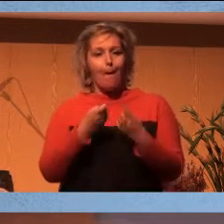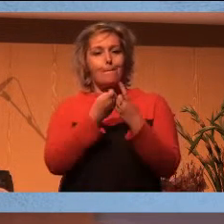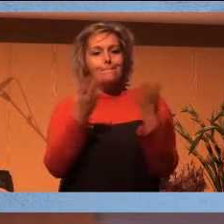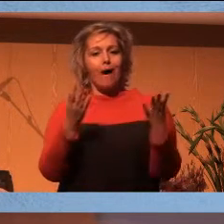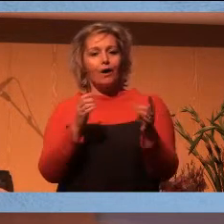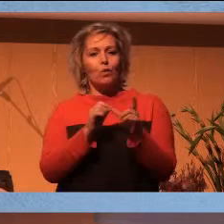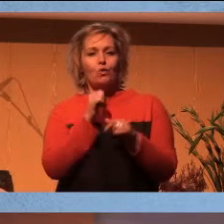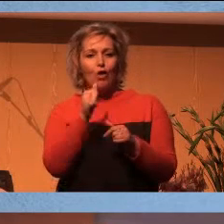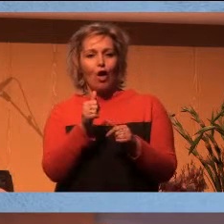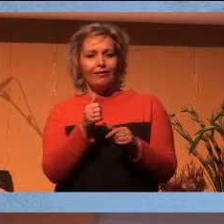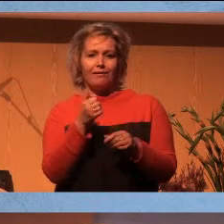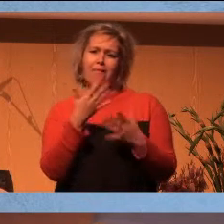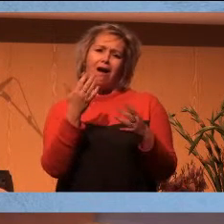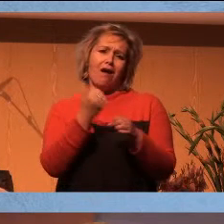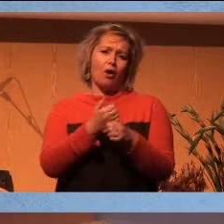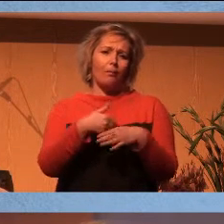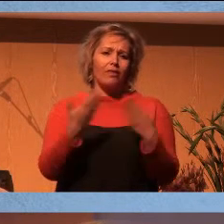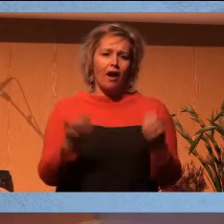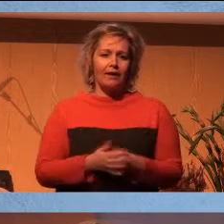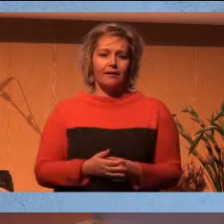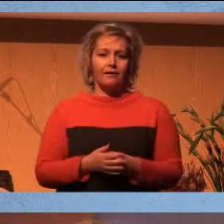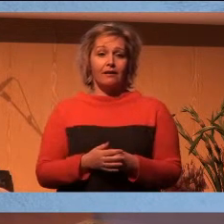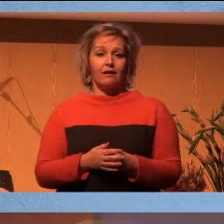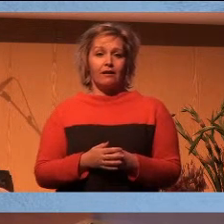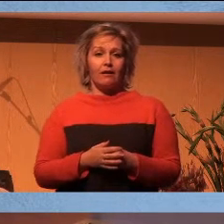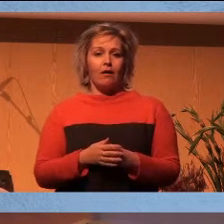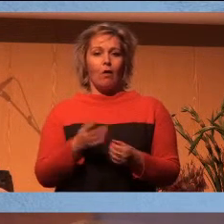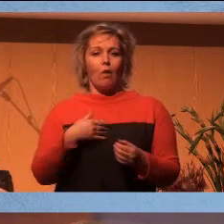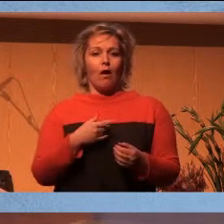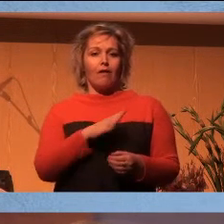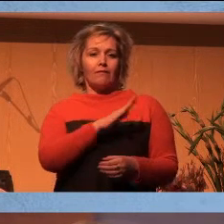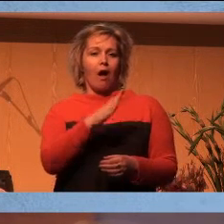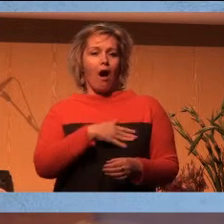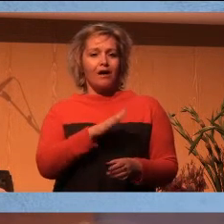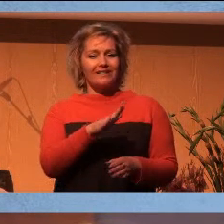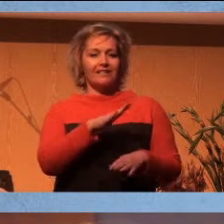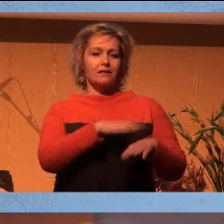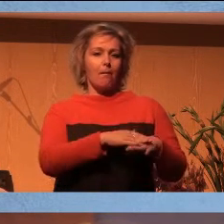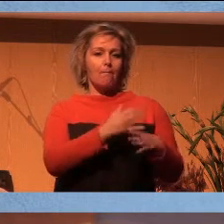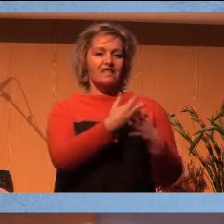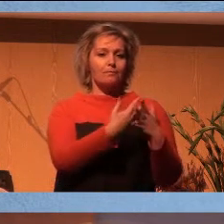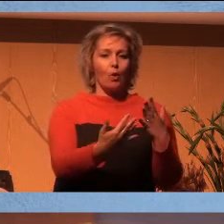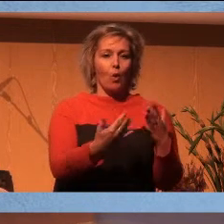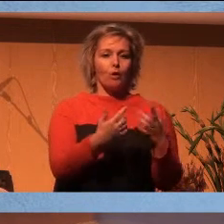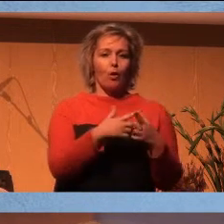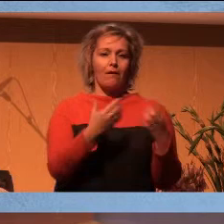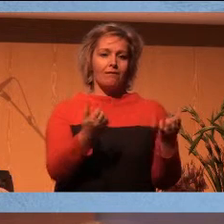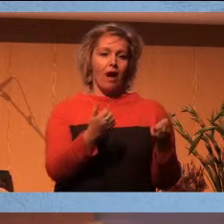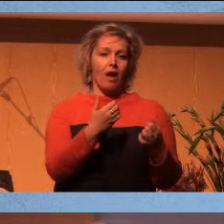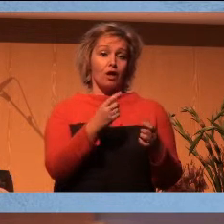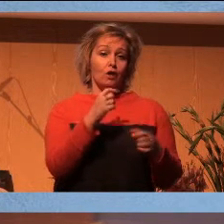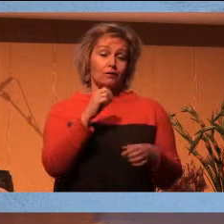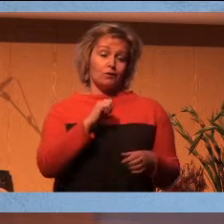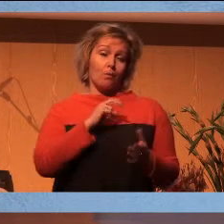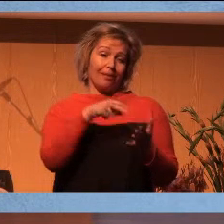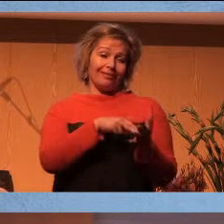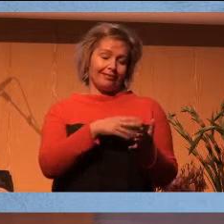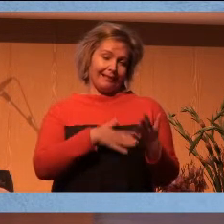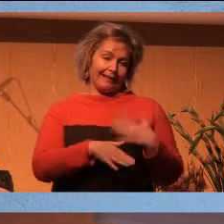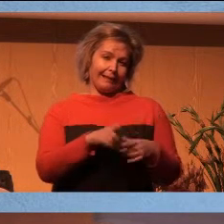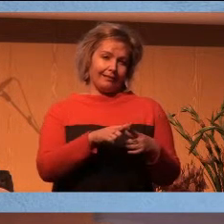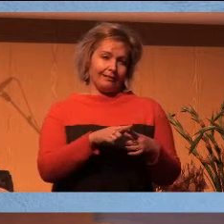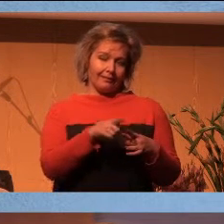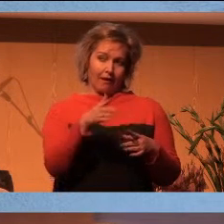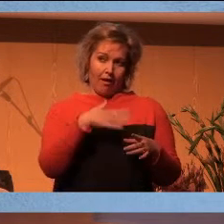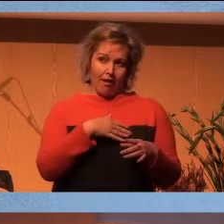Mange unødige ganger om dagen. Og hver disiplin har sin stammespråk. Dere som kommer fra somatikken har deres helt